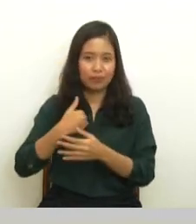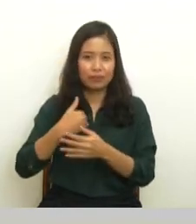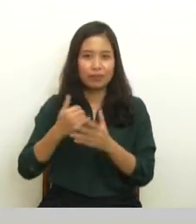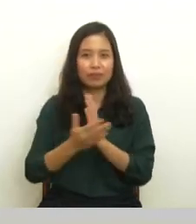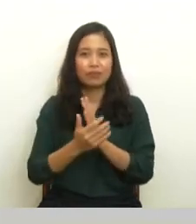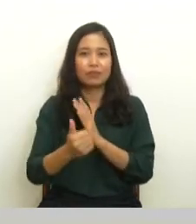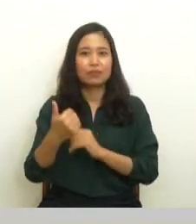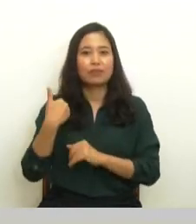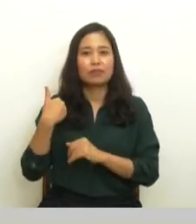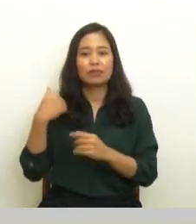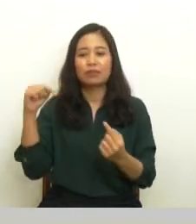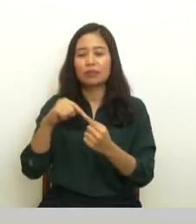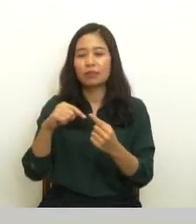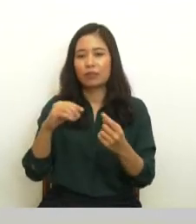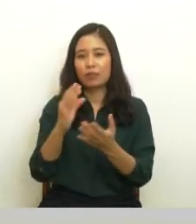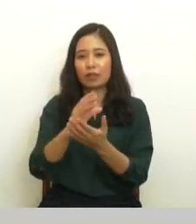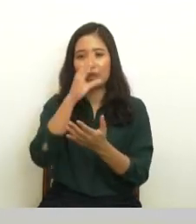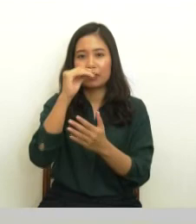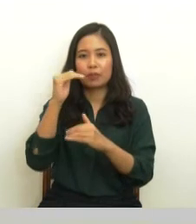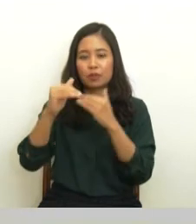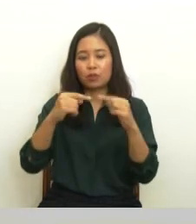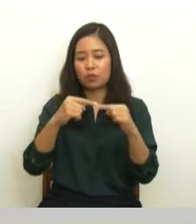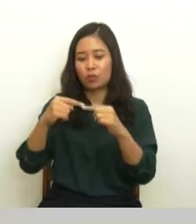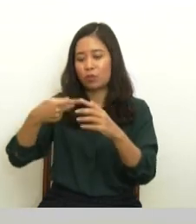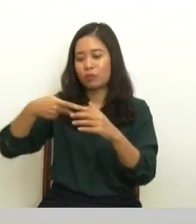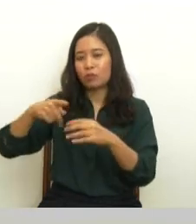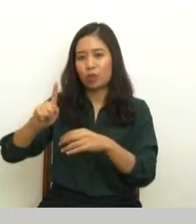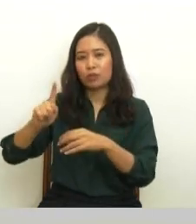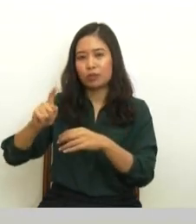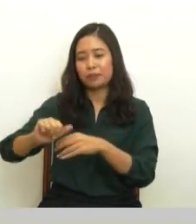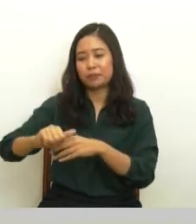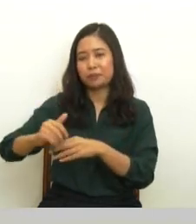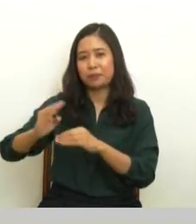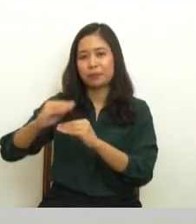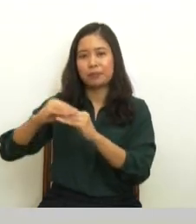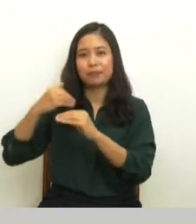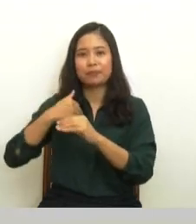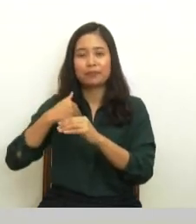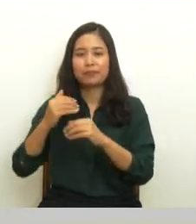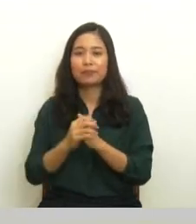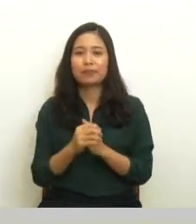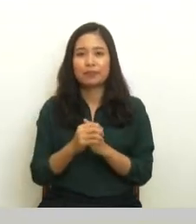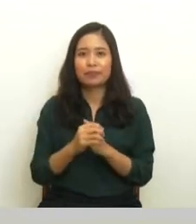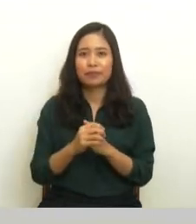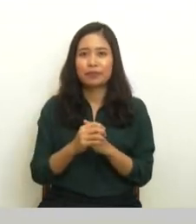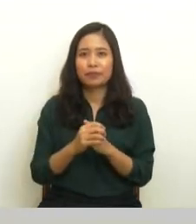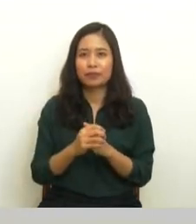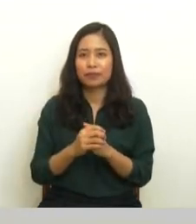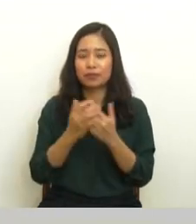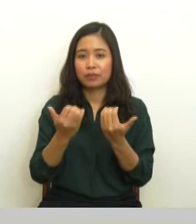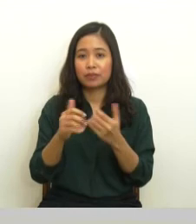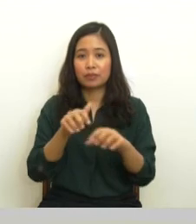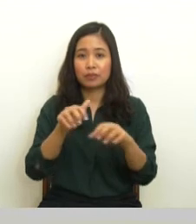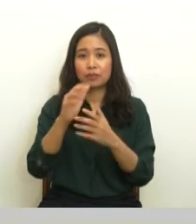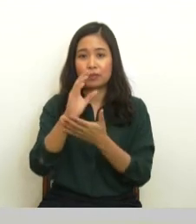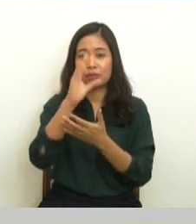ามารถต่อการเรีนรู้ขึ้นไปfrhstad การจัการเดิดู